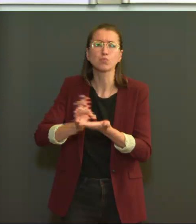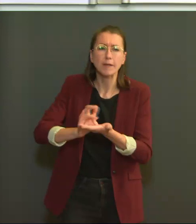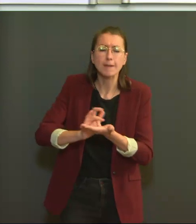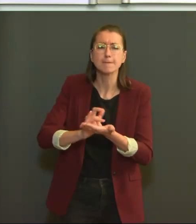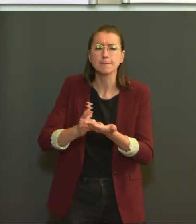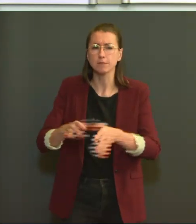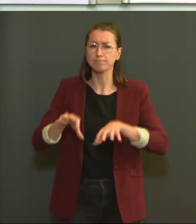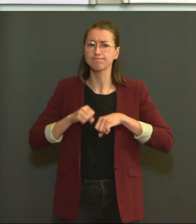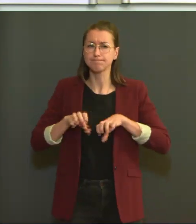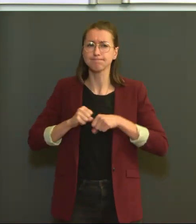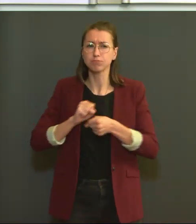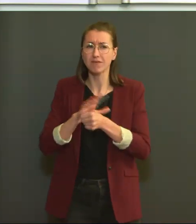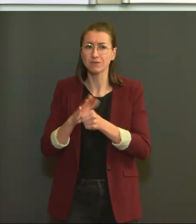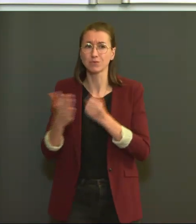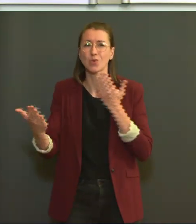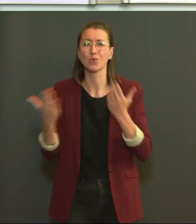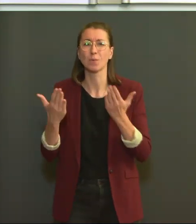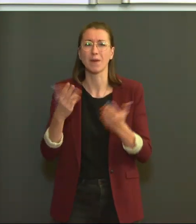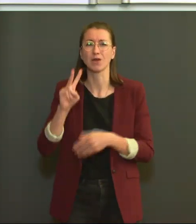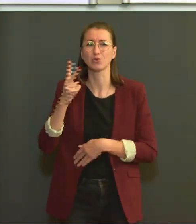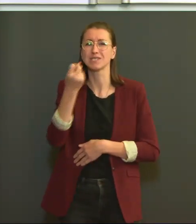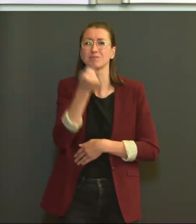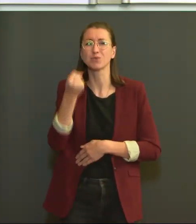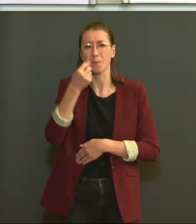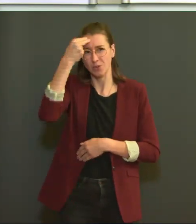que lors de la deuxième semaine d'août.